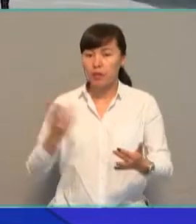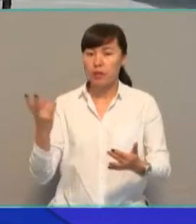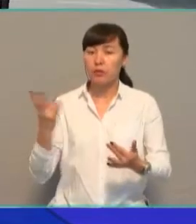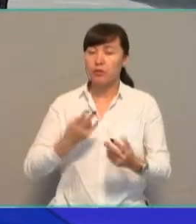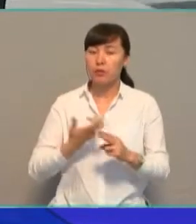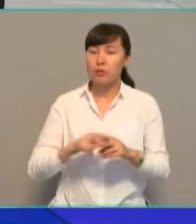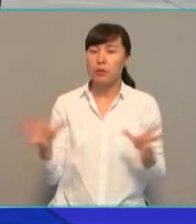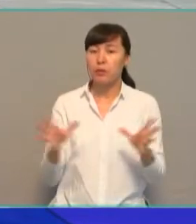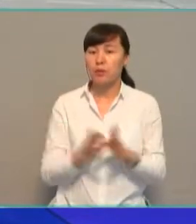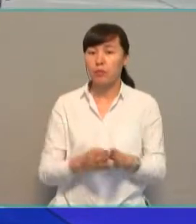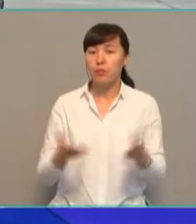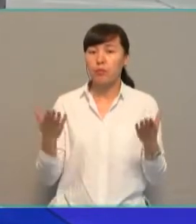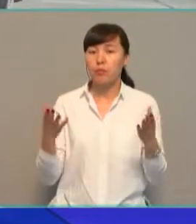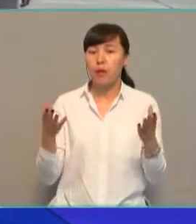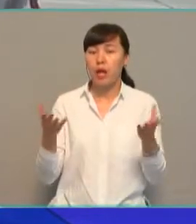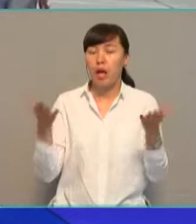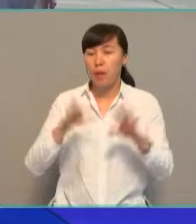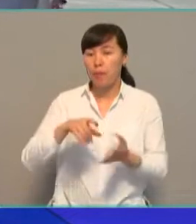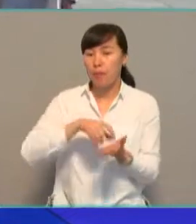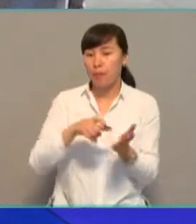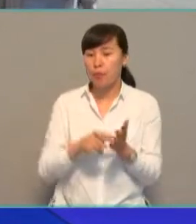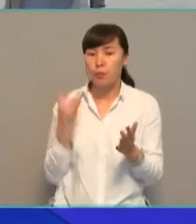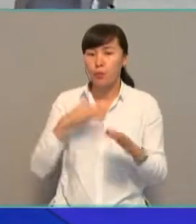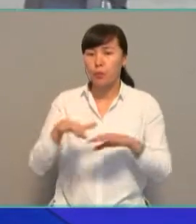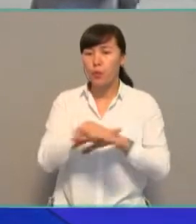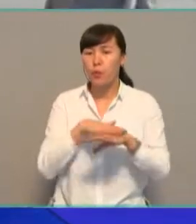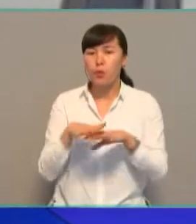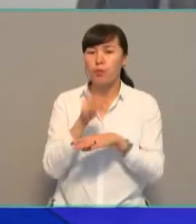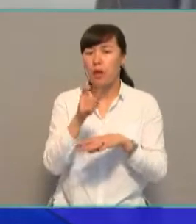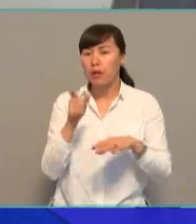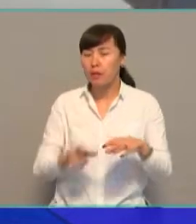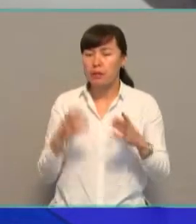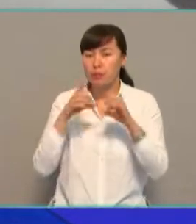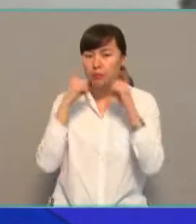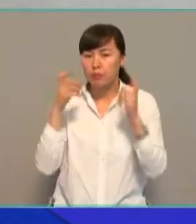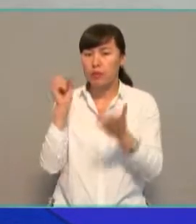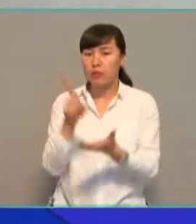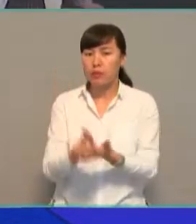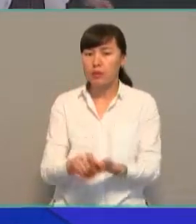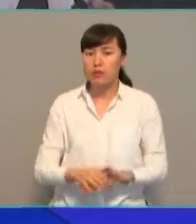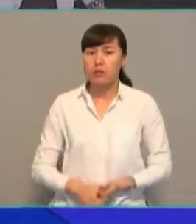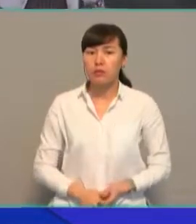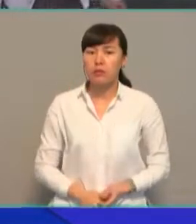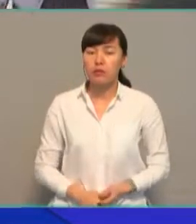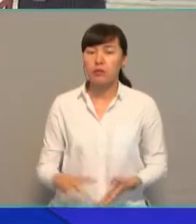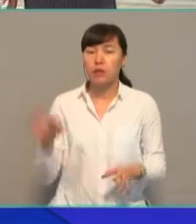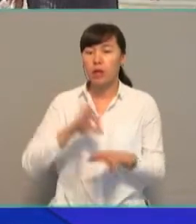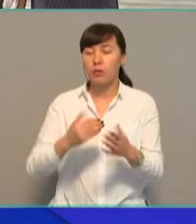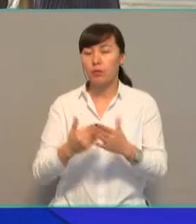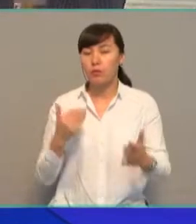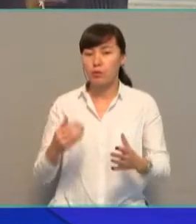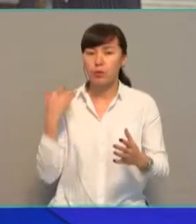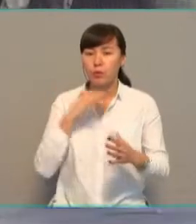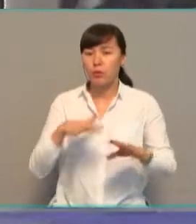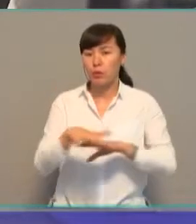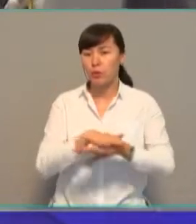абзал. Сонымен қатар жабық бөлмелерде, көпшілік шоғырланған орталарда бетперде тағу міндетті. Аурудың алдын алу үшін